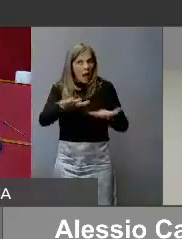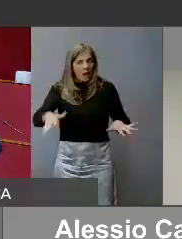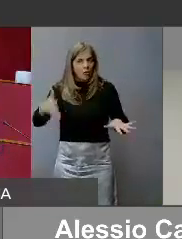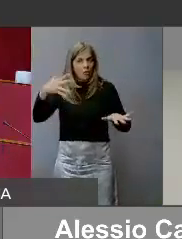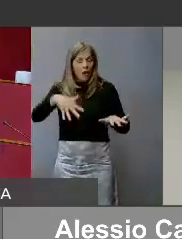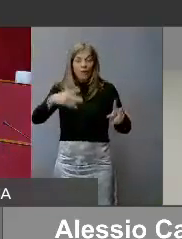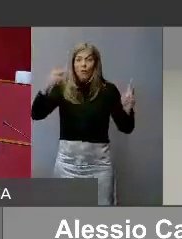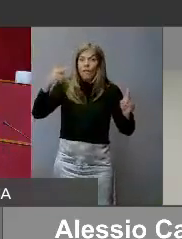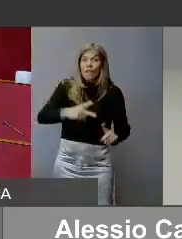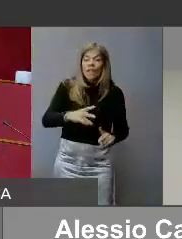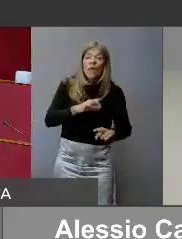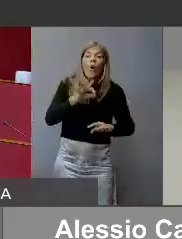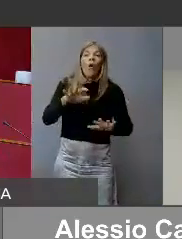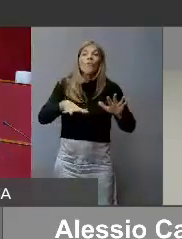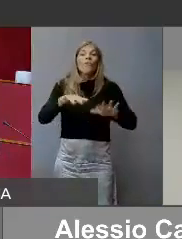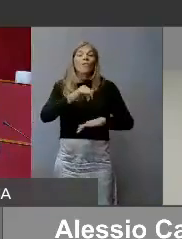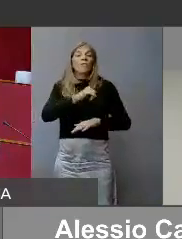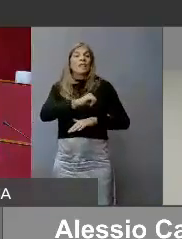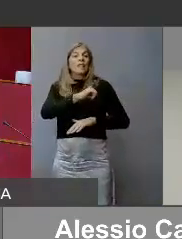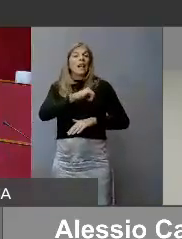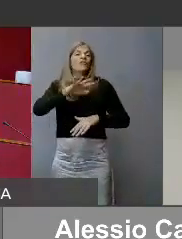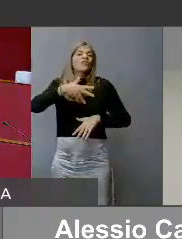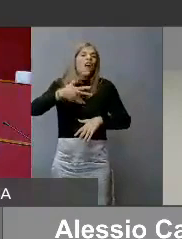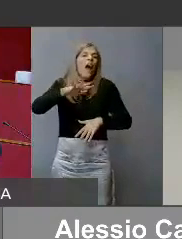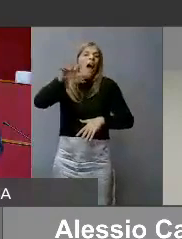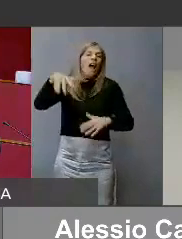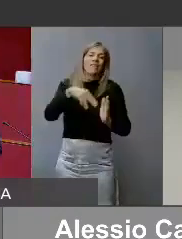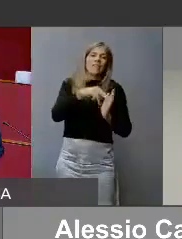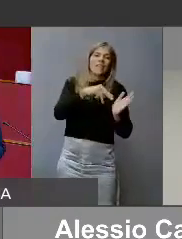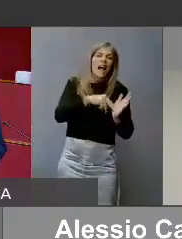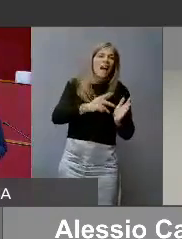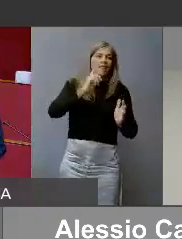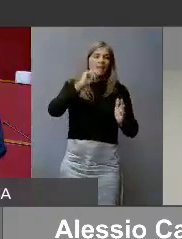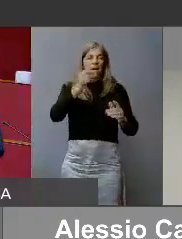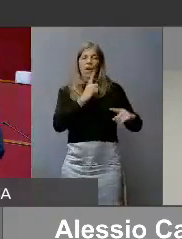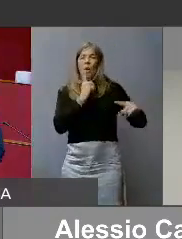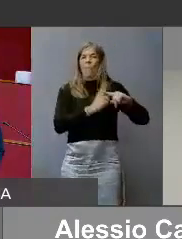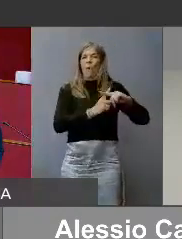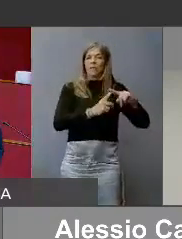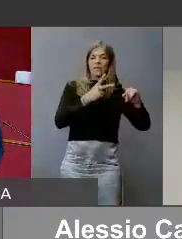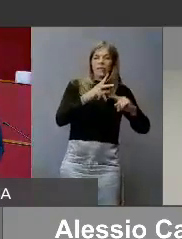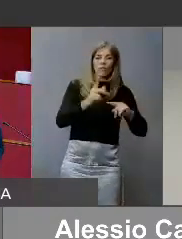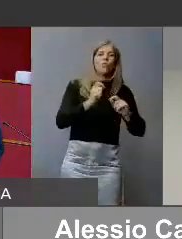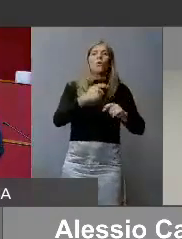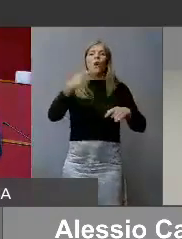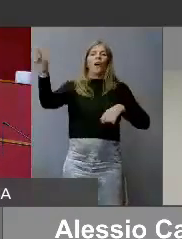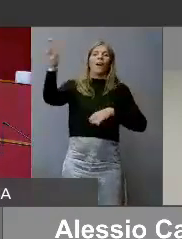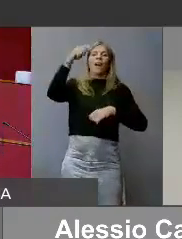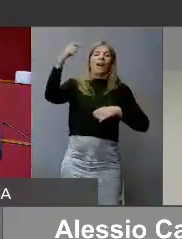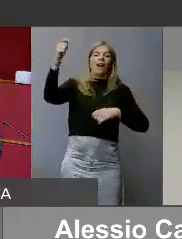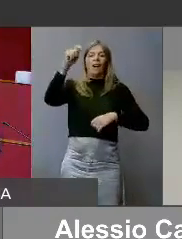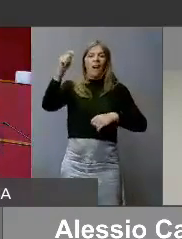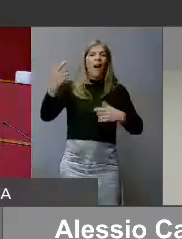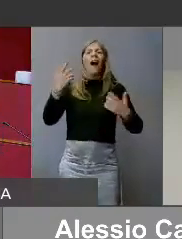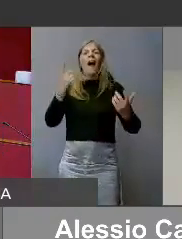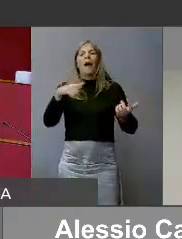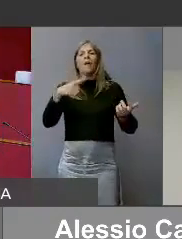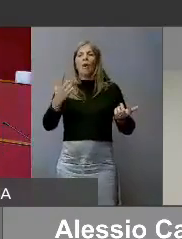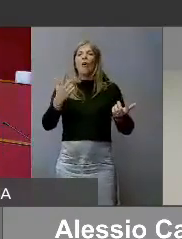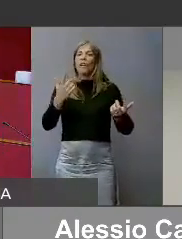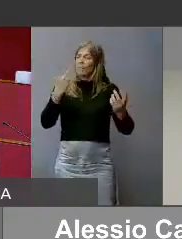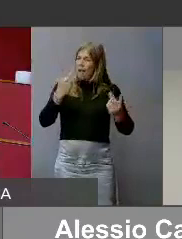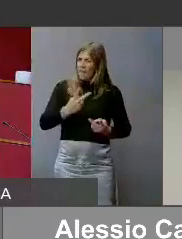comune di genova in mano degli altri dati molto più ottimisti che che vengono ci vengono sbandierati ogni volta che parliamo di rifiuti ma che invece non corrispondono alla